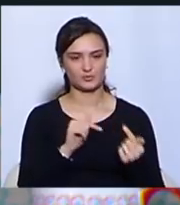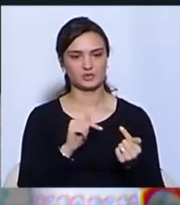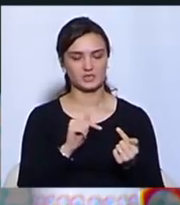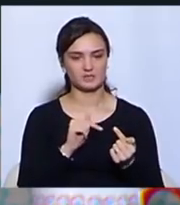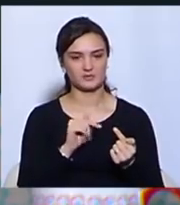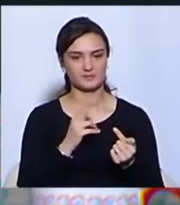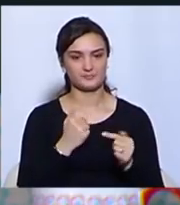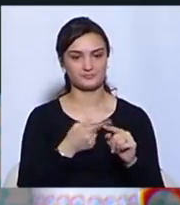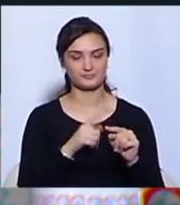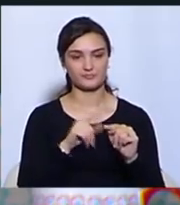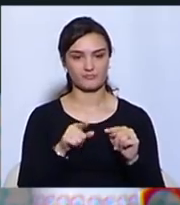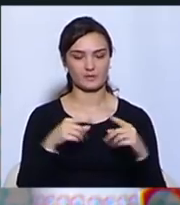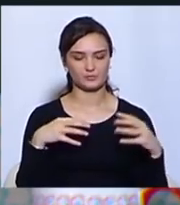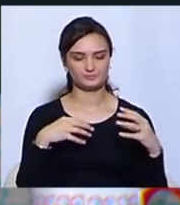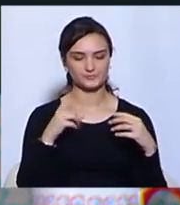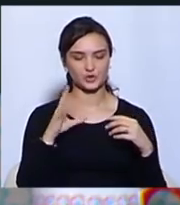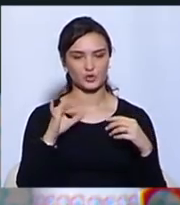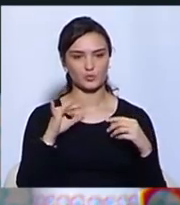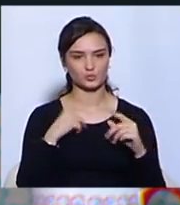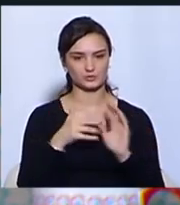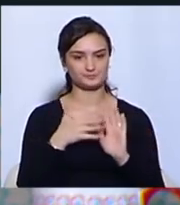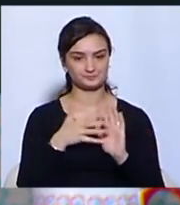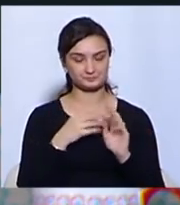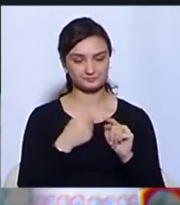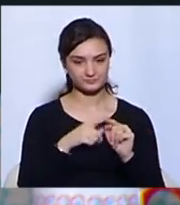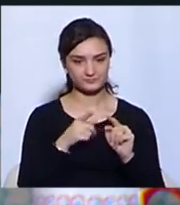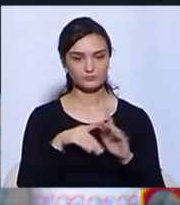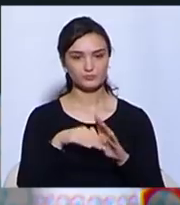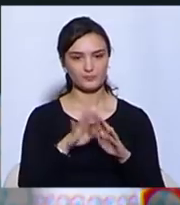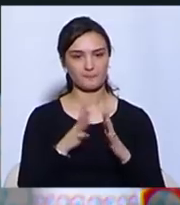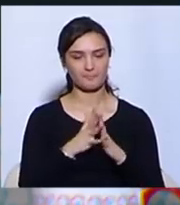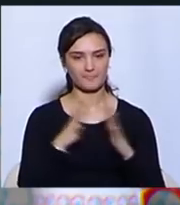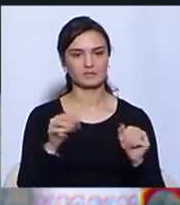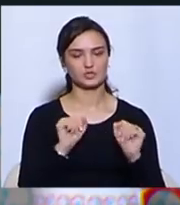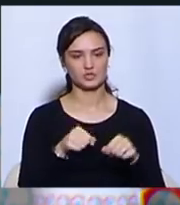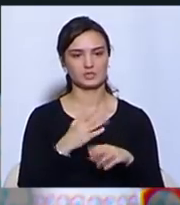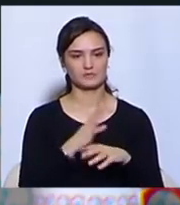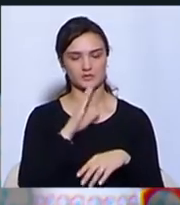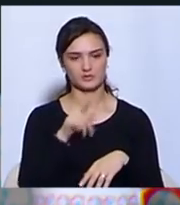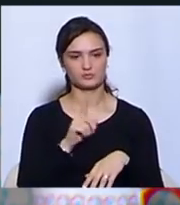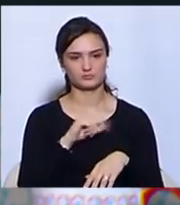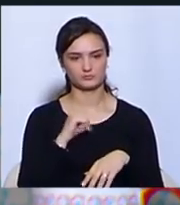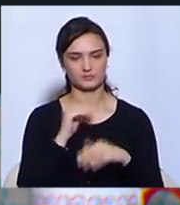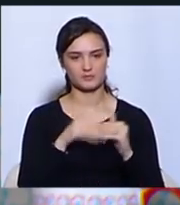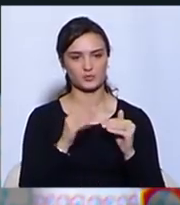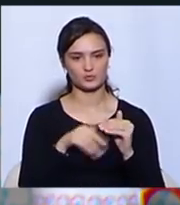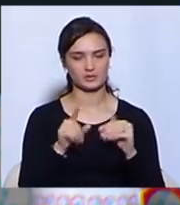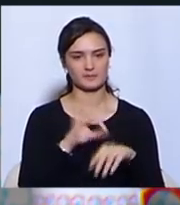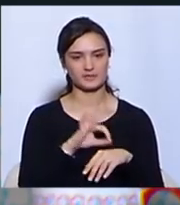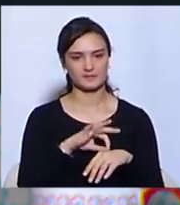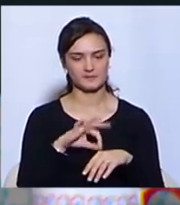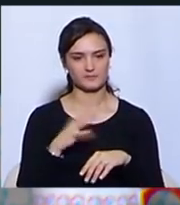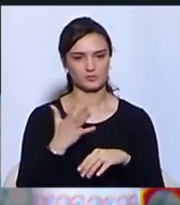გააპროტესტებს აი ამ ჰორმონულ დეფიციტს და მით უფრო მეტი შანსი აქვს ამ ქალს, რომ ის ფარული ეპიდემიები,